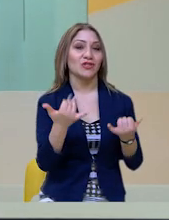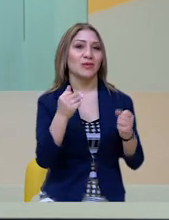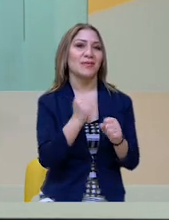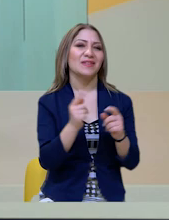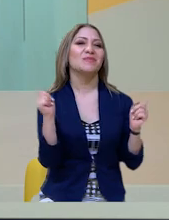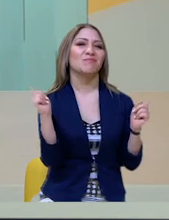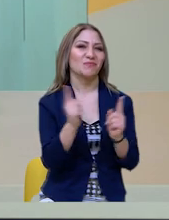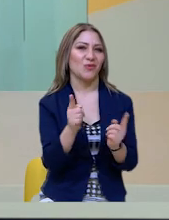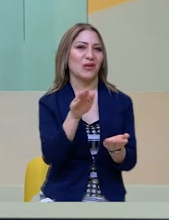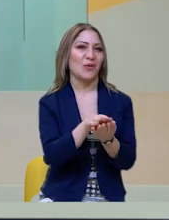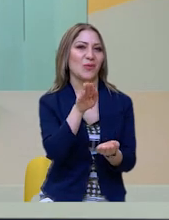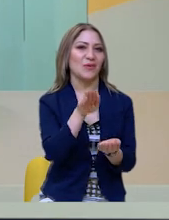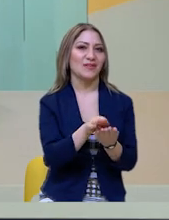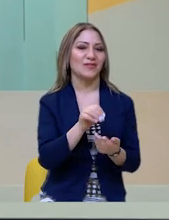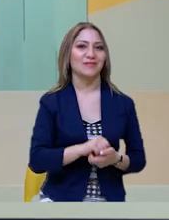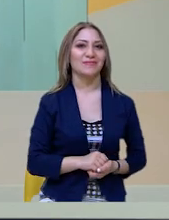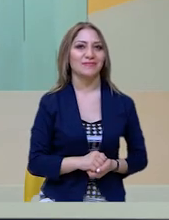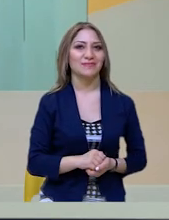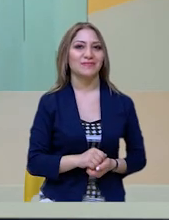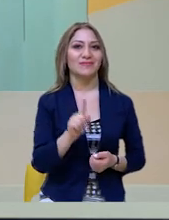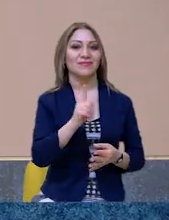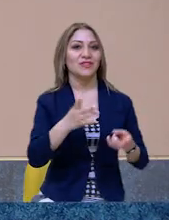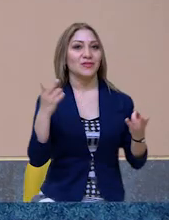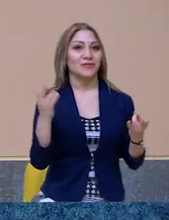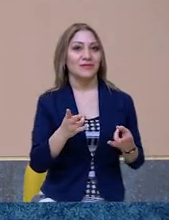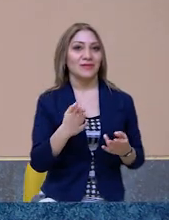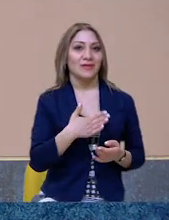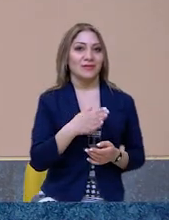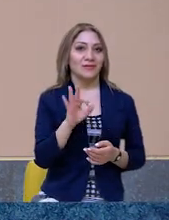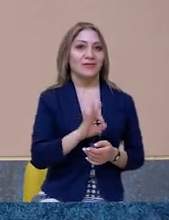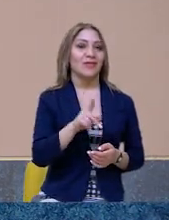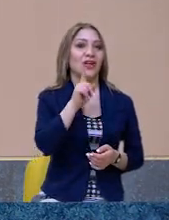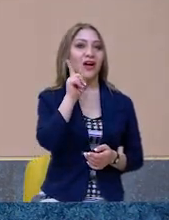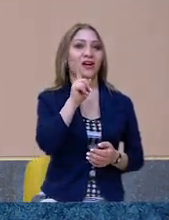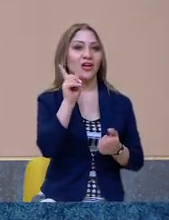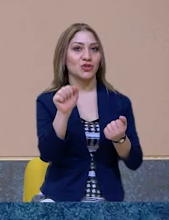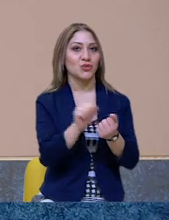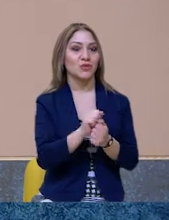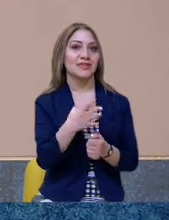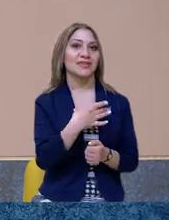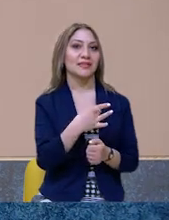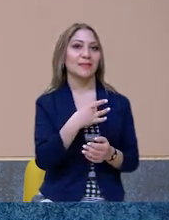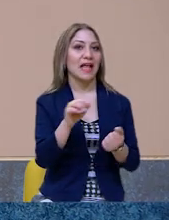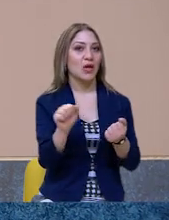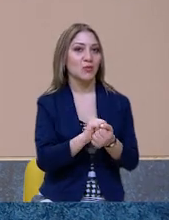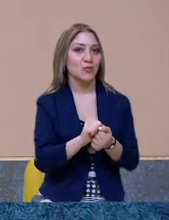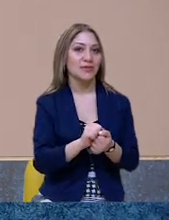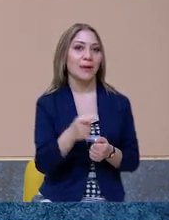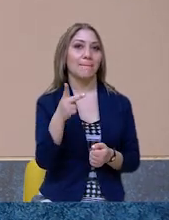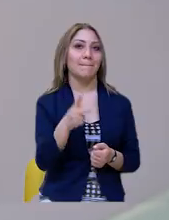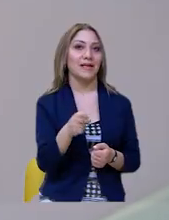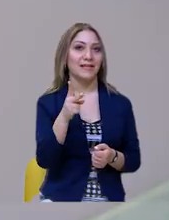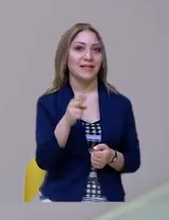ենք ավելի փոքր կոկորդիլոս։ Ինչ է պետք դրա համար մեզ? Կանաչ, թուղթ, սպիտակ, թուղթ,